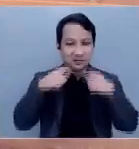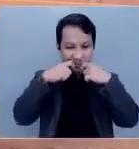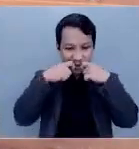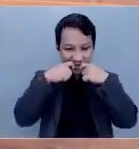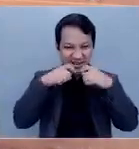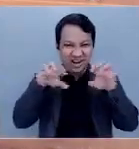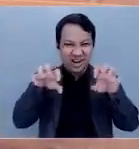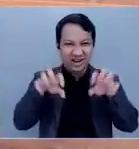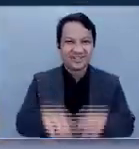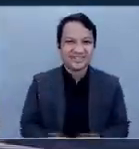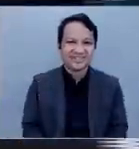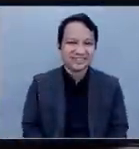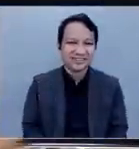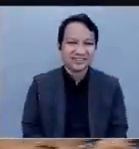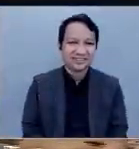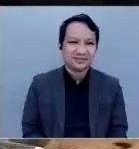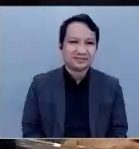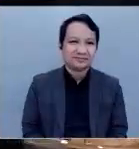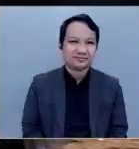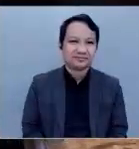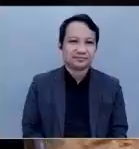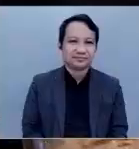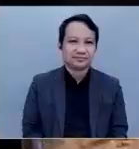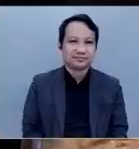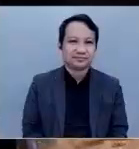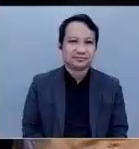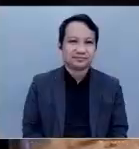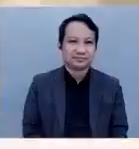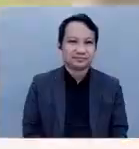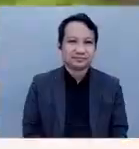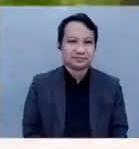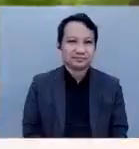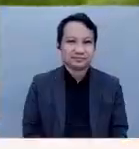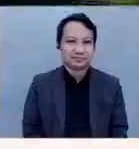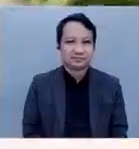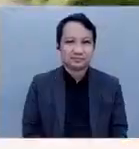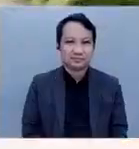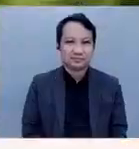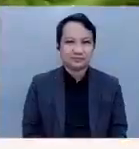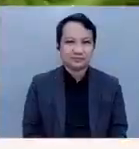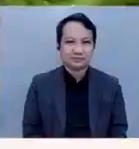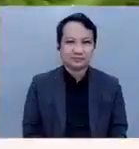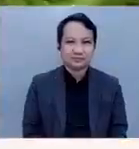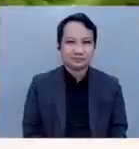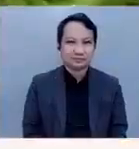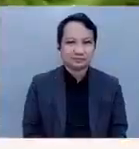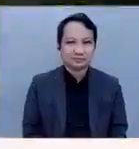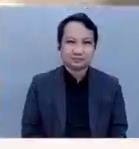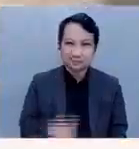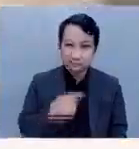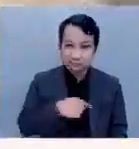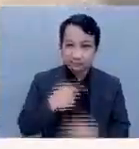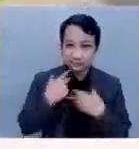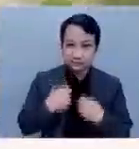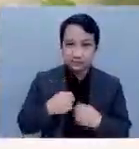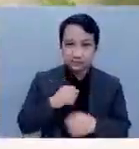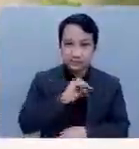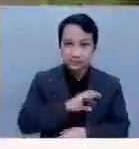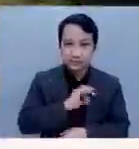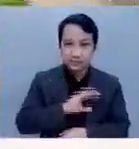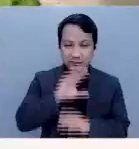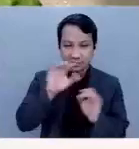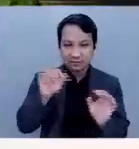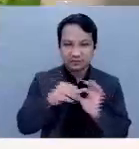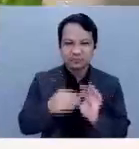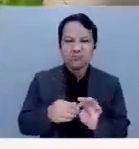no? And then, ilalagay na natin ang ating broccoli. Ayan. O, Doc, ano ba yung mga health benefits ng broccoli? Dahil nga sa